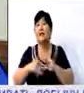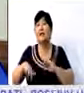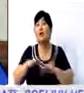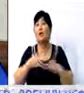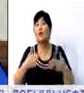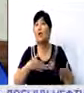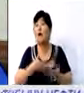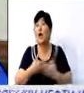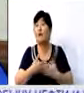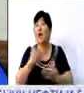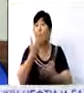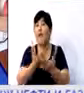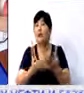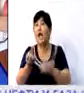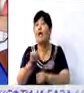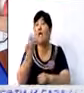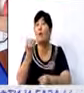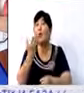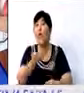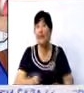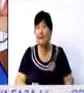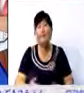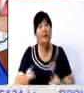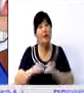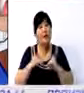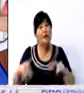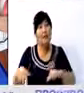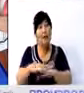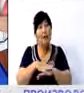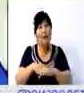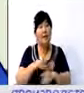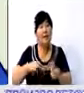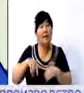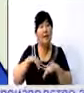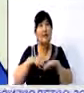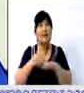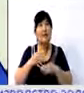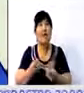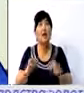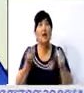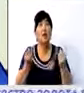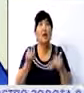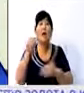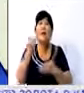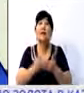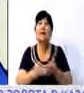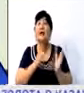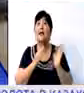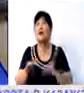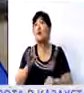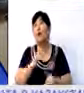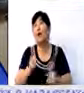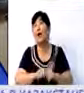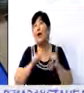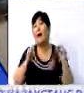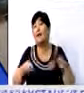наибольшую активность показывает Тасбугет. Для массового предпринимательства выделены солидные суммы. Задача рационально использовать их для